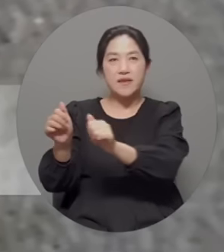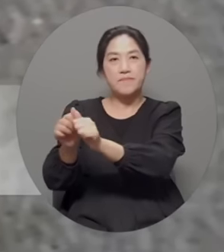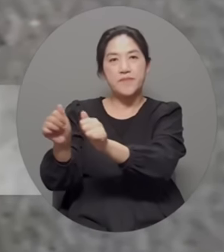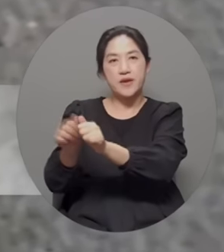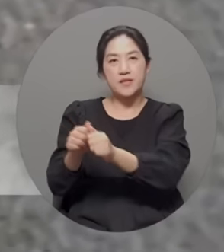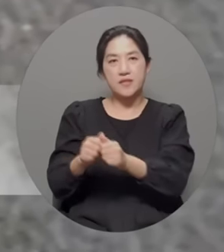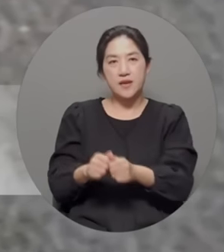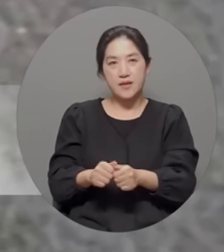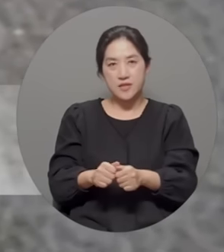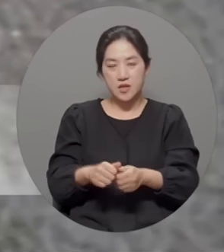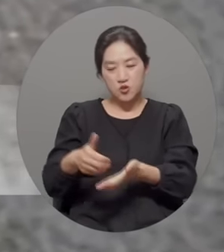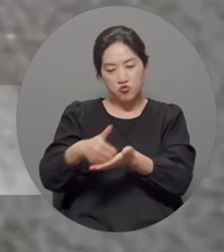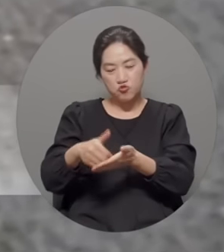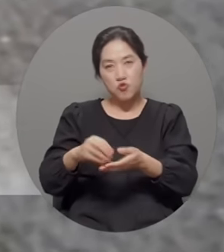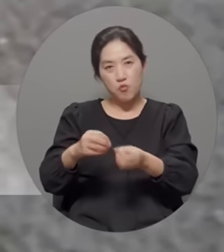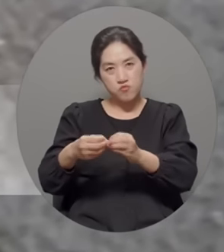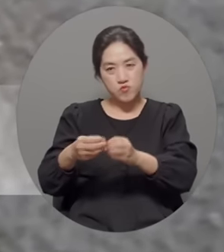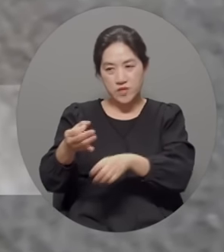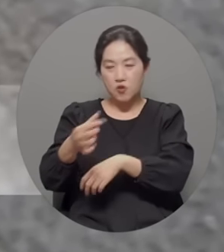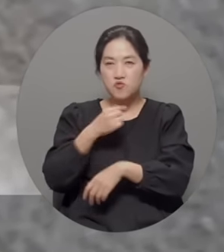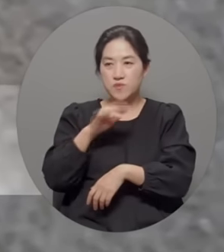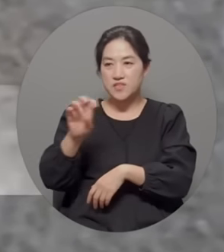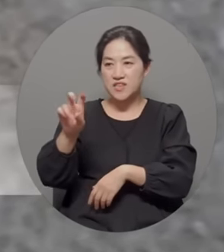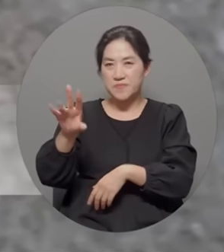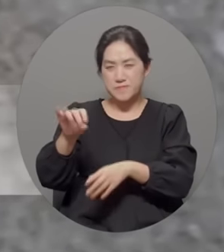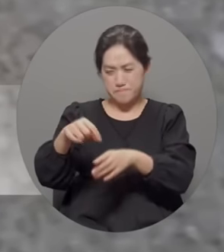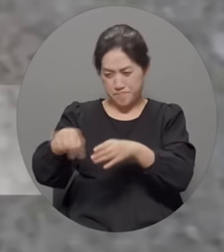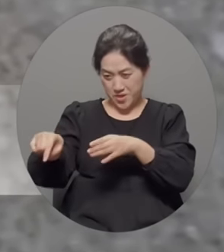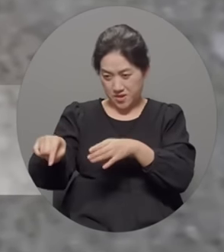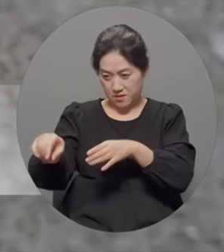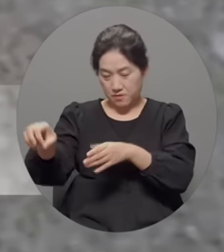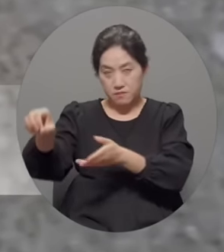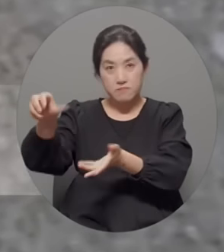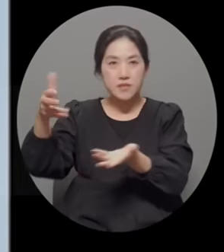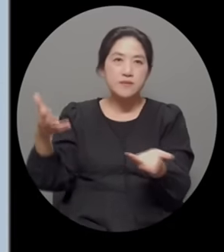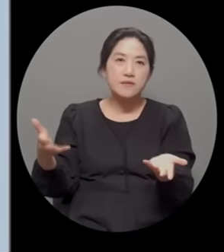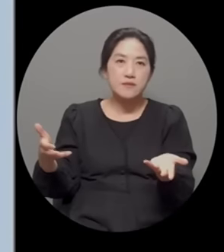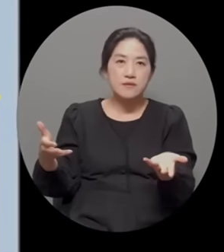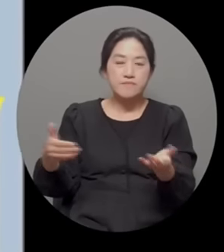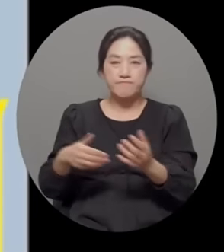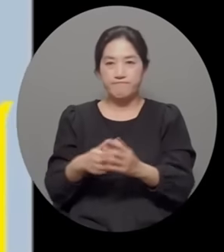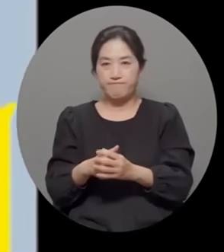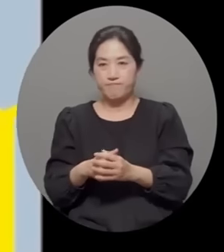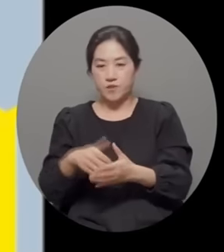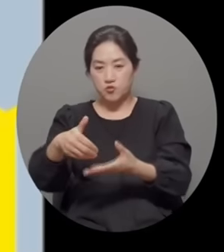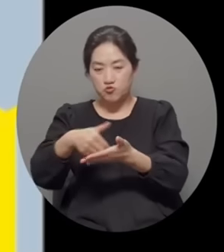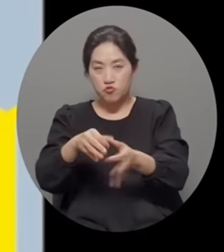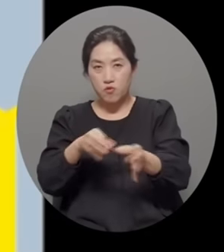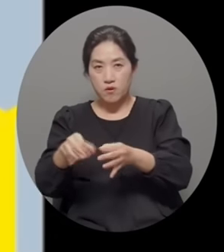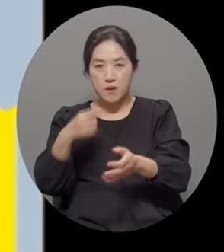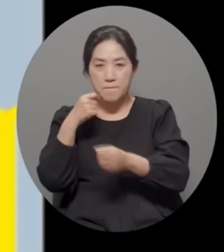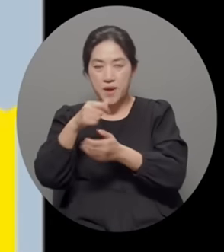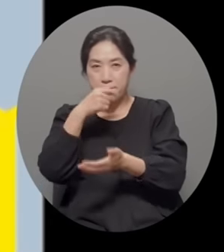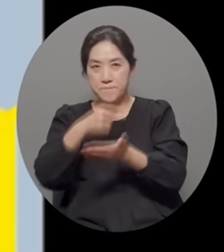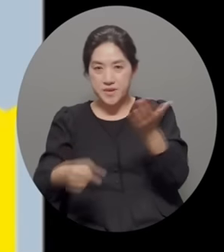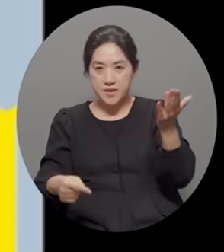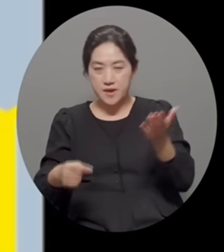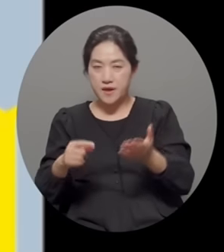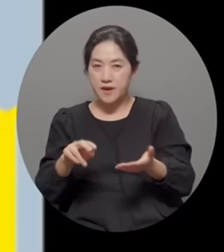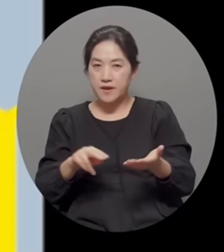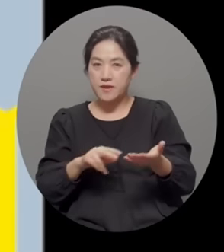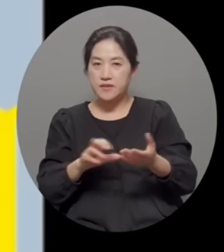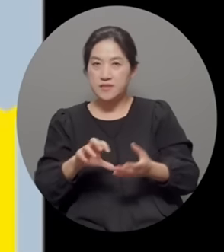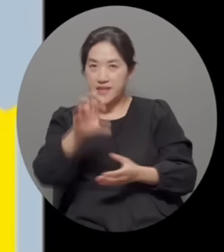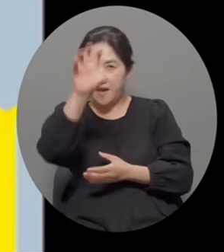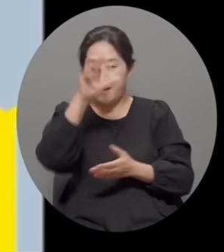중고 부품을 사겠다며 42만 원을 보냈지만 물건을 받지 못했습니다. 중고거래 사기 피해를 공유하는 사이트에